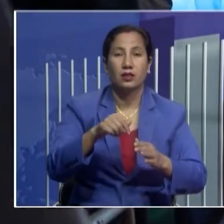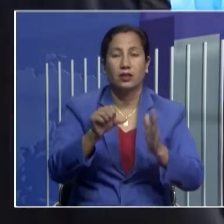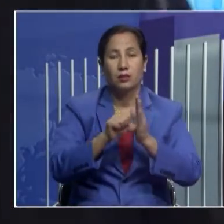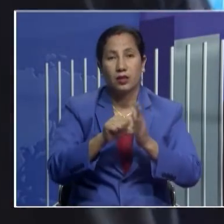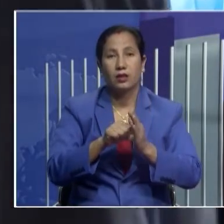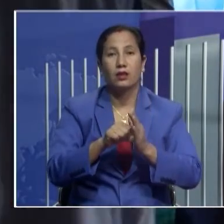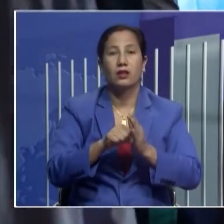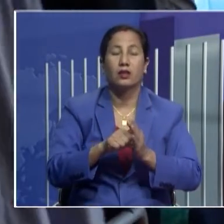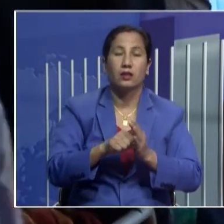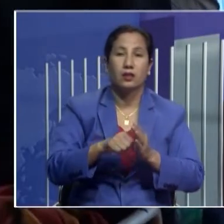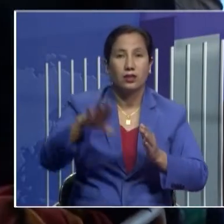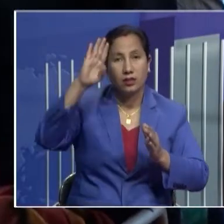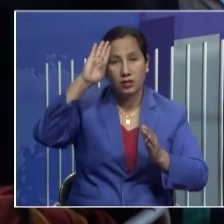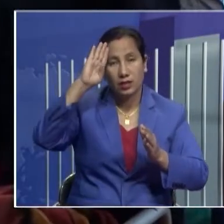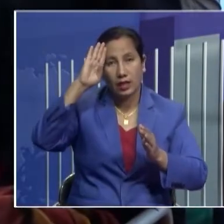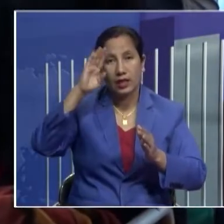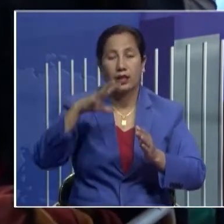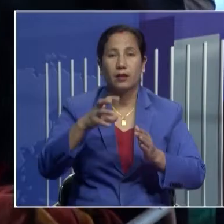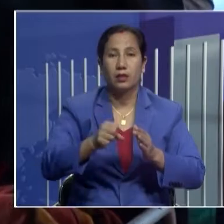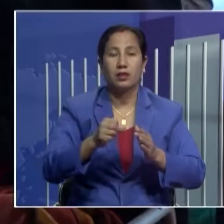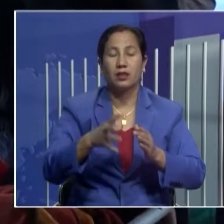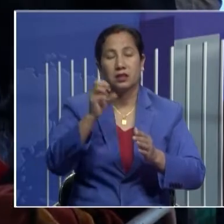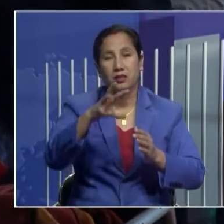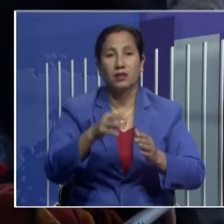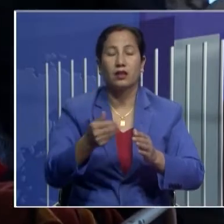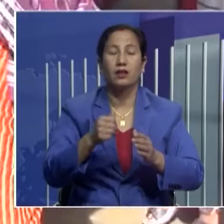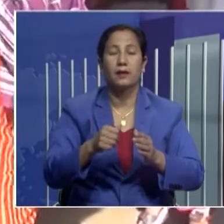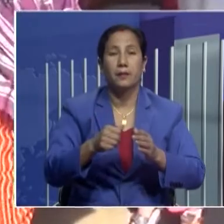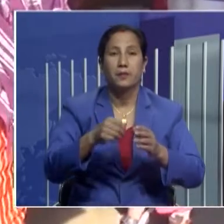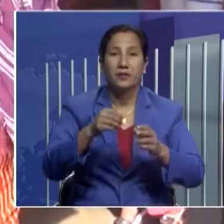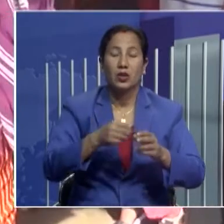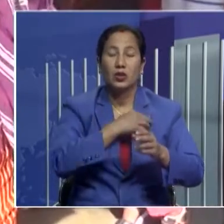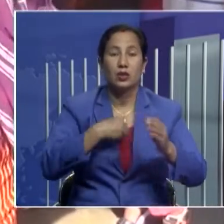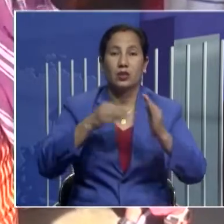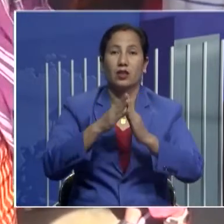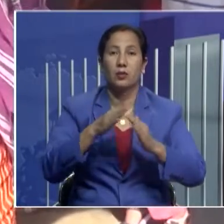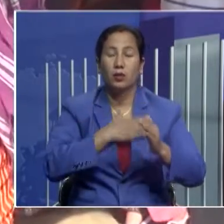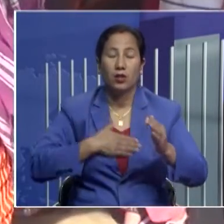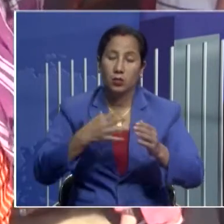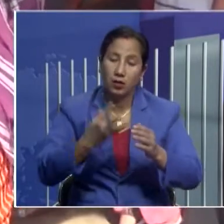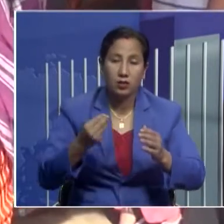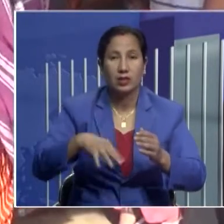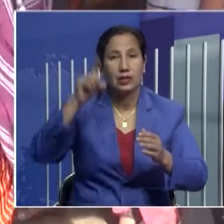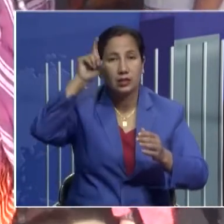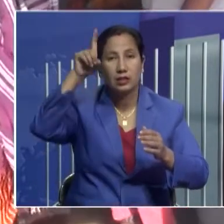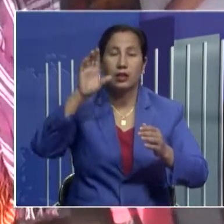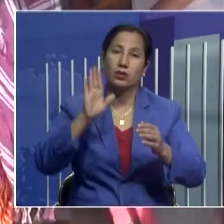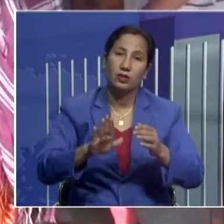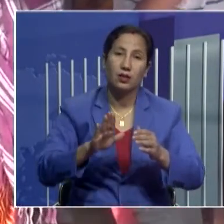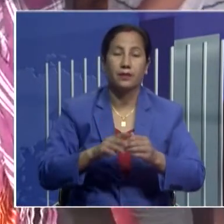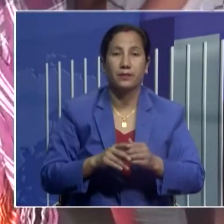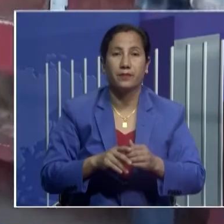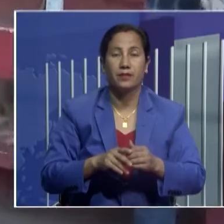सरकारले घोषणा गरेर पनि जोखिम भत्ता उपलब्ध नगराउँदा आगामी दिनमा आउने महामारीमा स्वास्थ्यकर्मीको मनोबल घट्न सक्ने चिन्ता कतिपय स्वास्थ्यकर्मीको रहेको